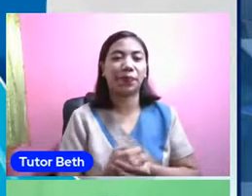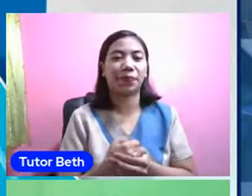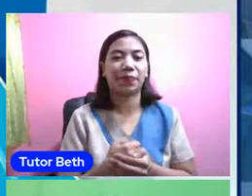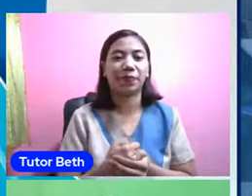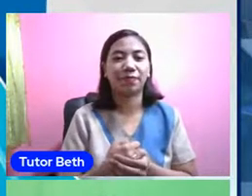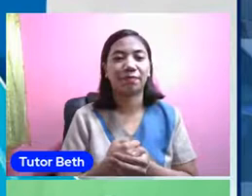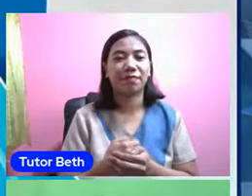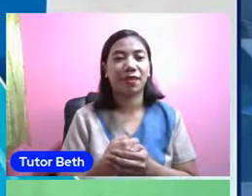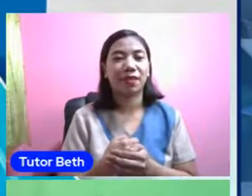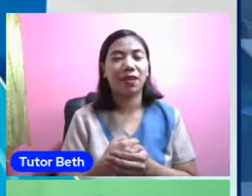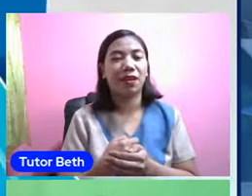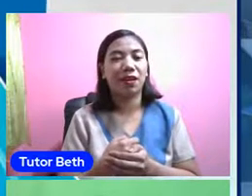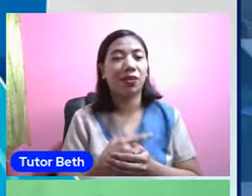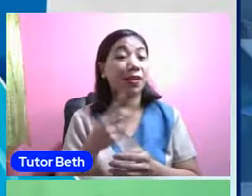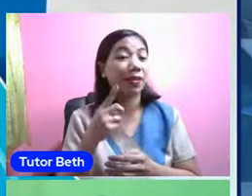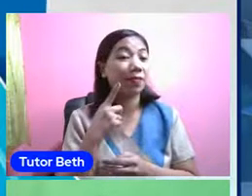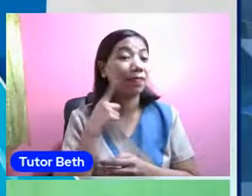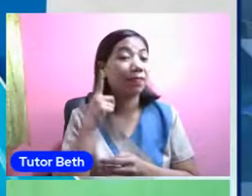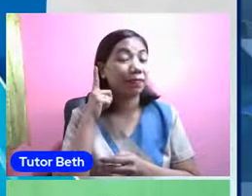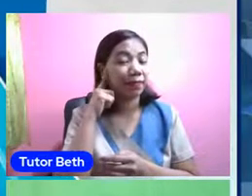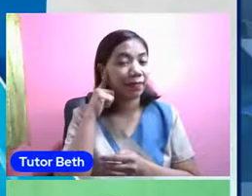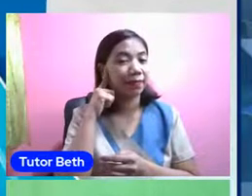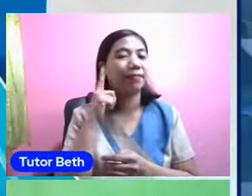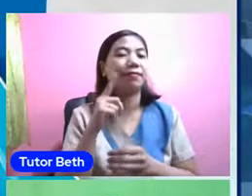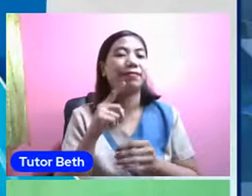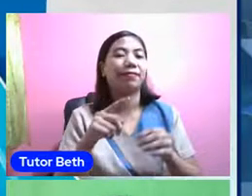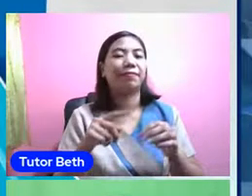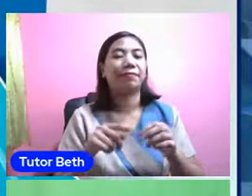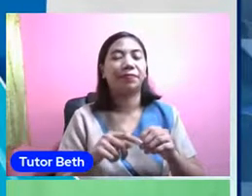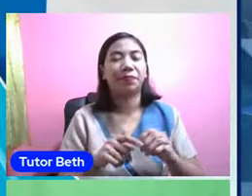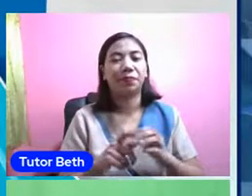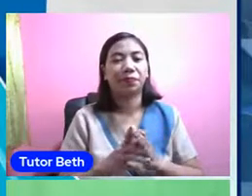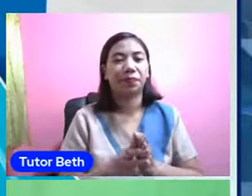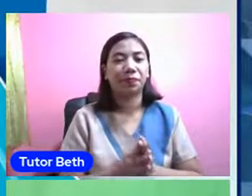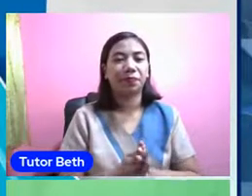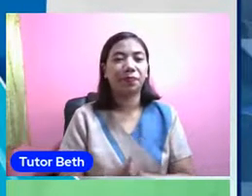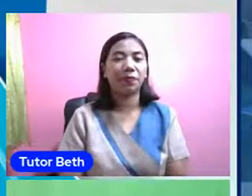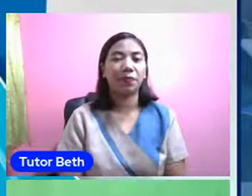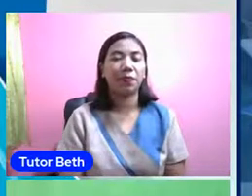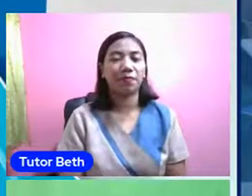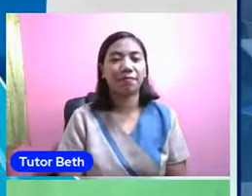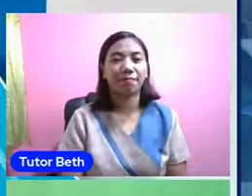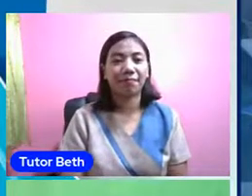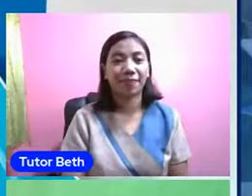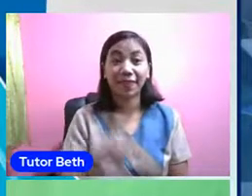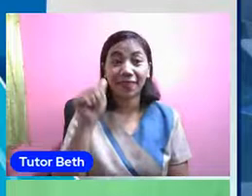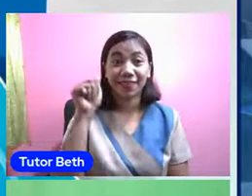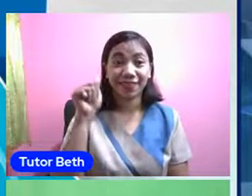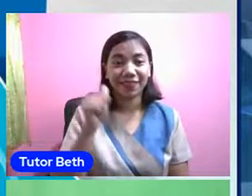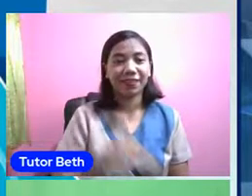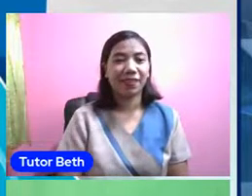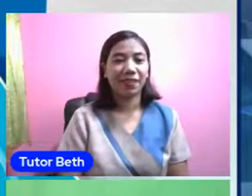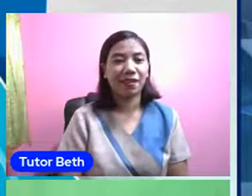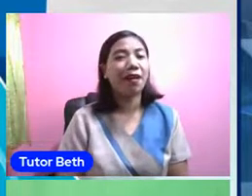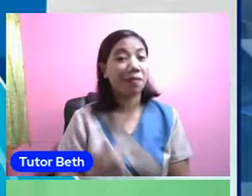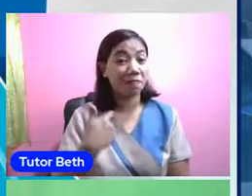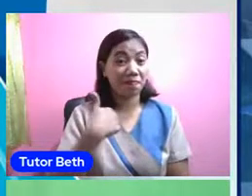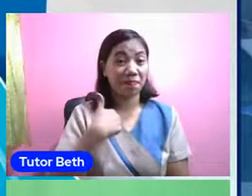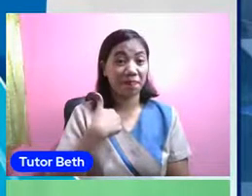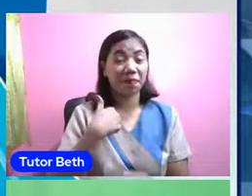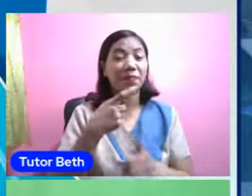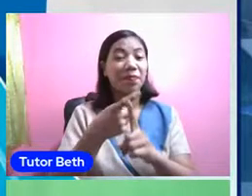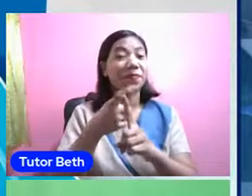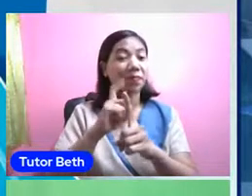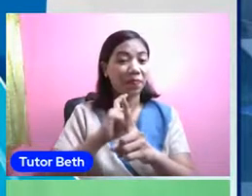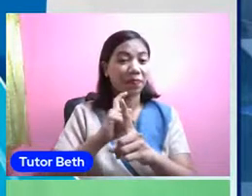learners natin na deaf. Okay. Nako. O, galing po siya o mula